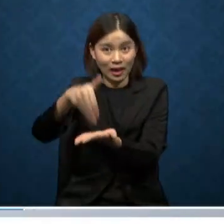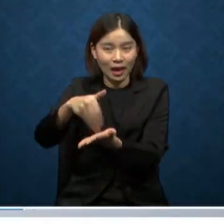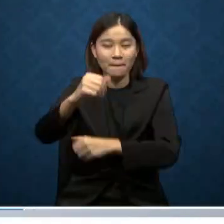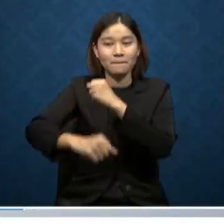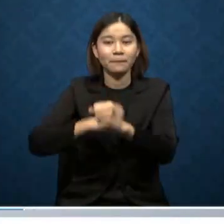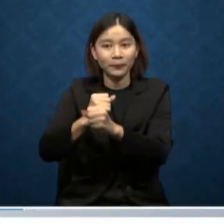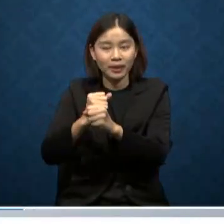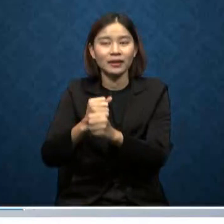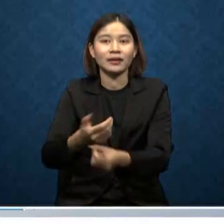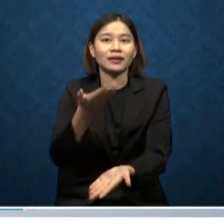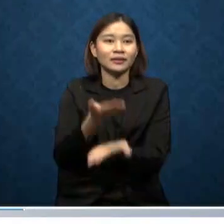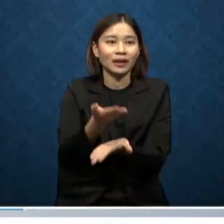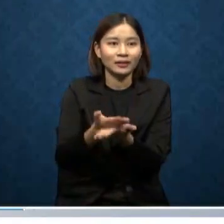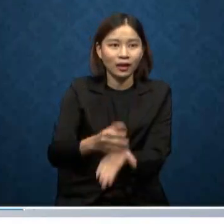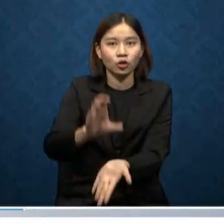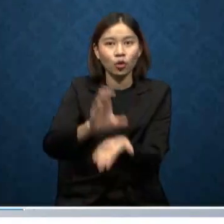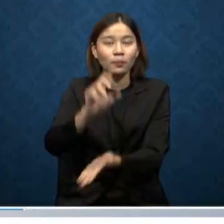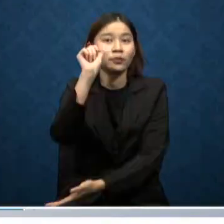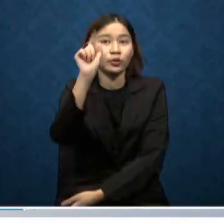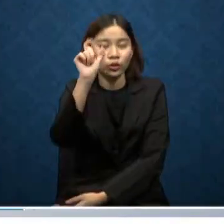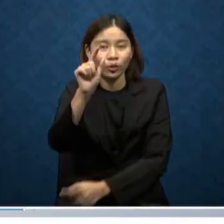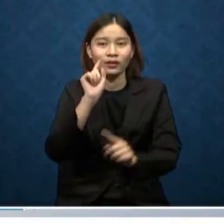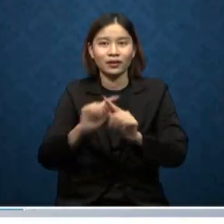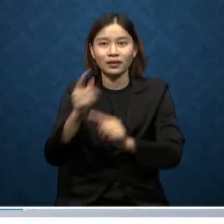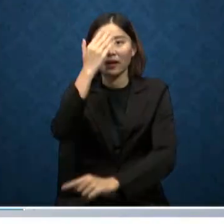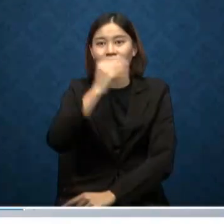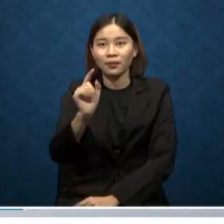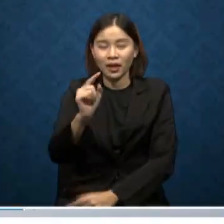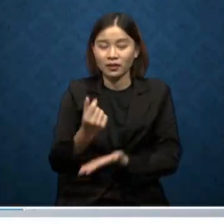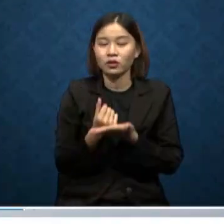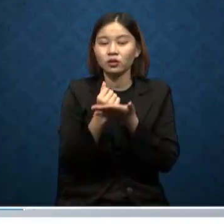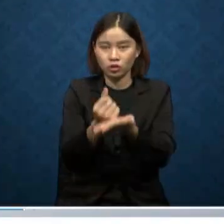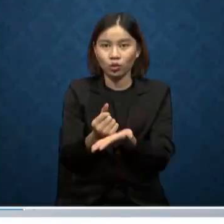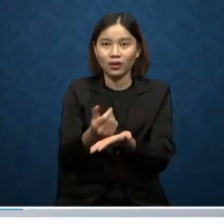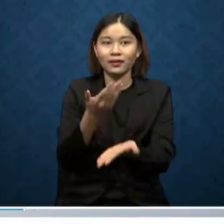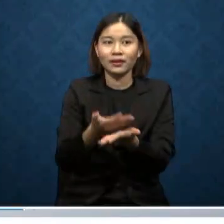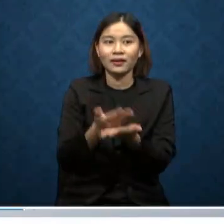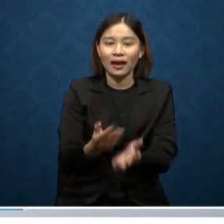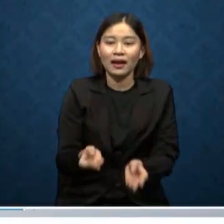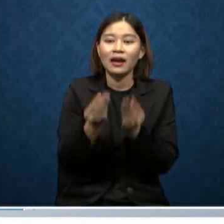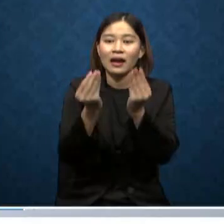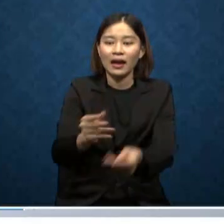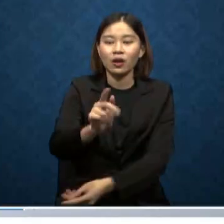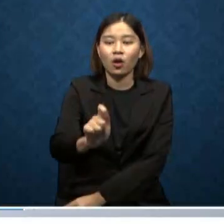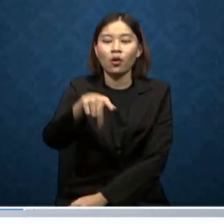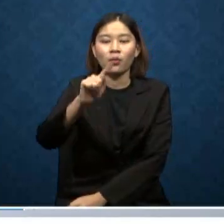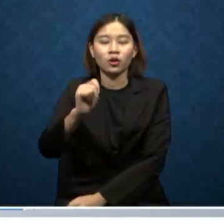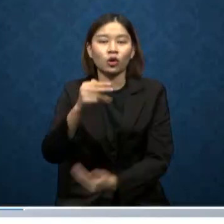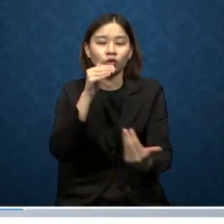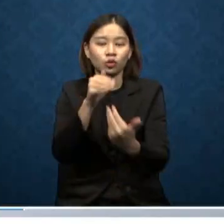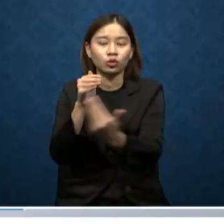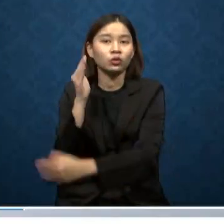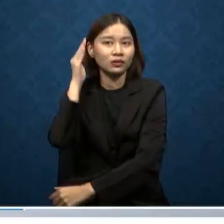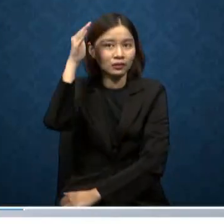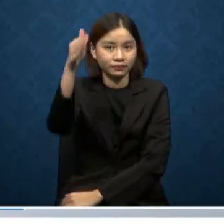้งบประมาณกรณีฉุกเฉินและจำเป็นเพื่ทจะเข้าไปชดเชยรายได้ใหแกะทองถินให้มความเหมาสมต่อไป